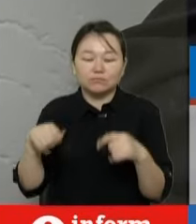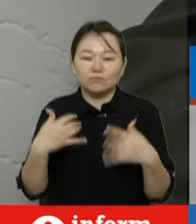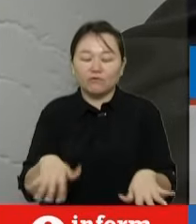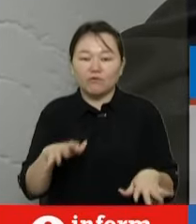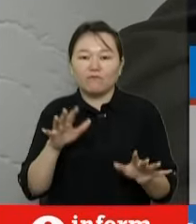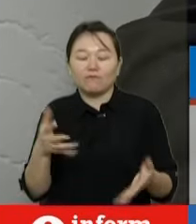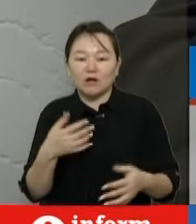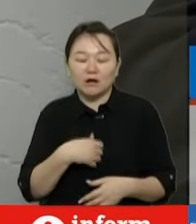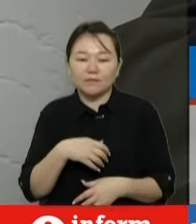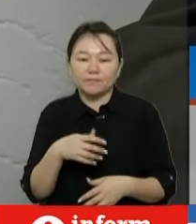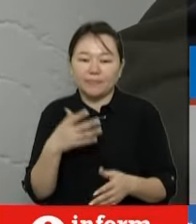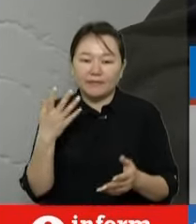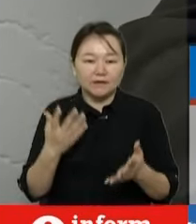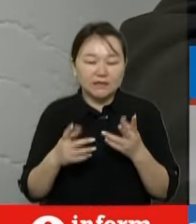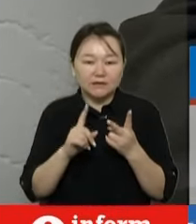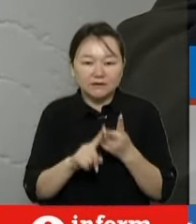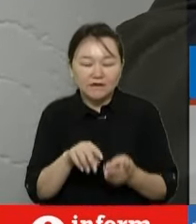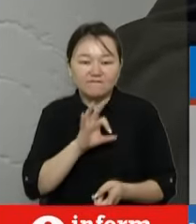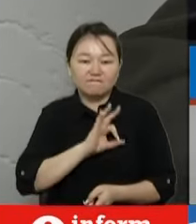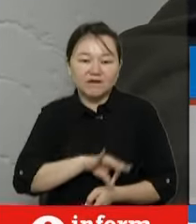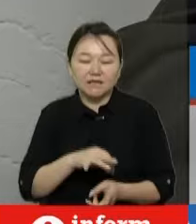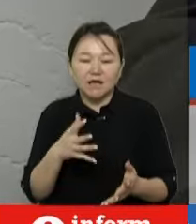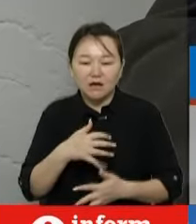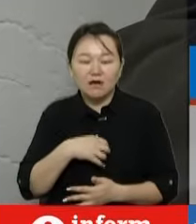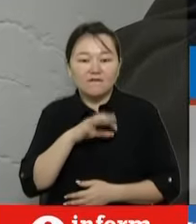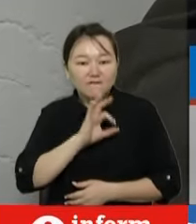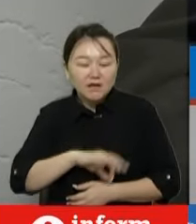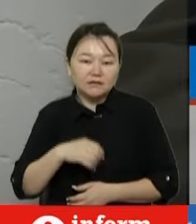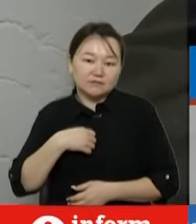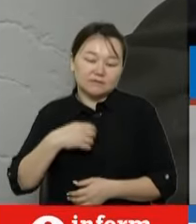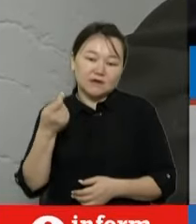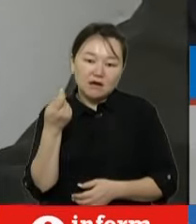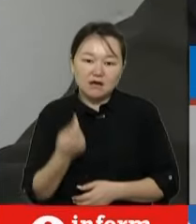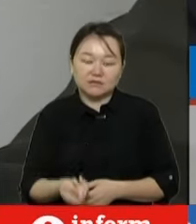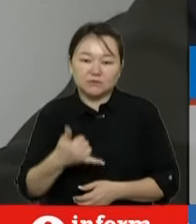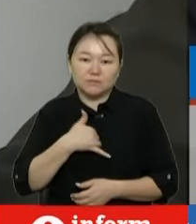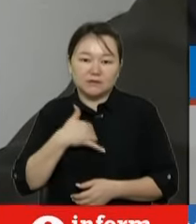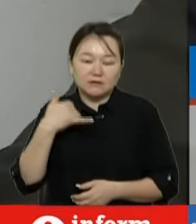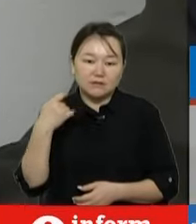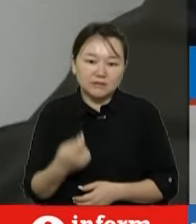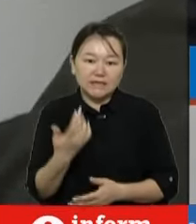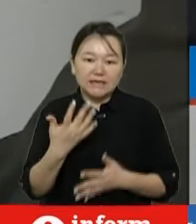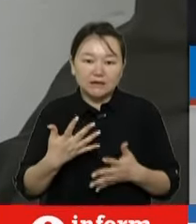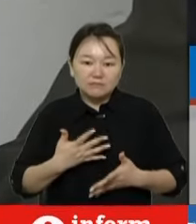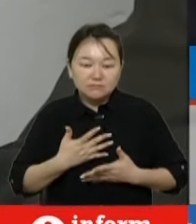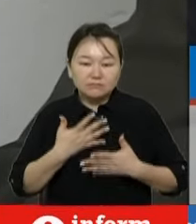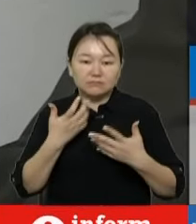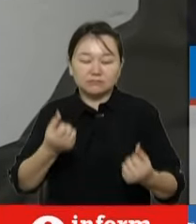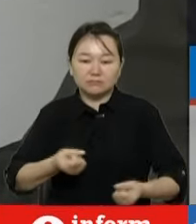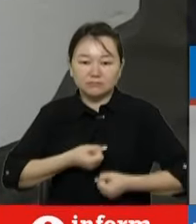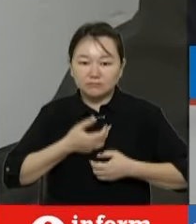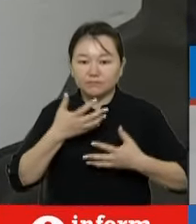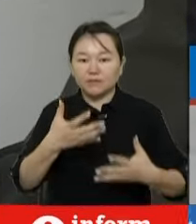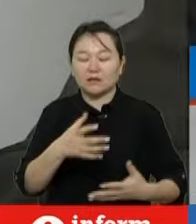выгоде какой-то, потому что и акции, скидки, выгодные предложения и эмоции. То есть человеку